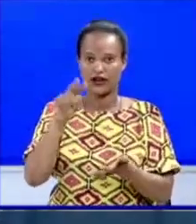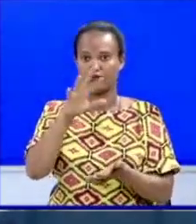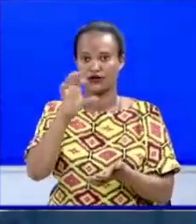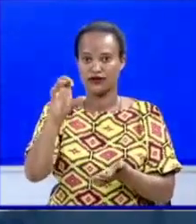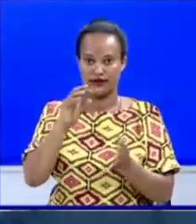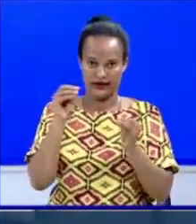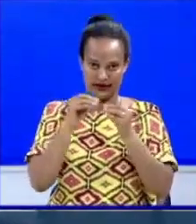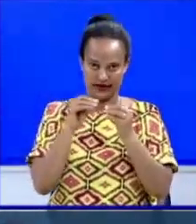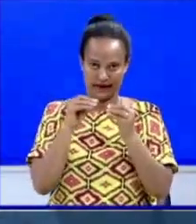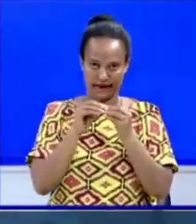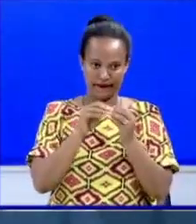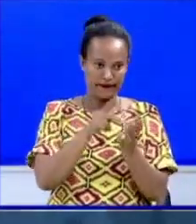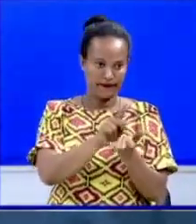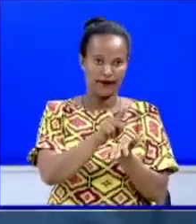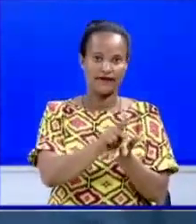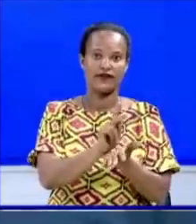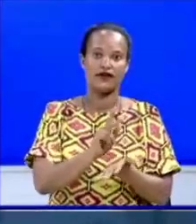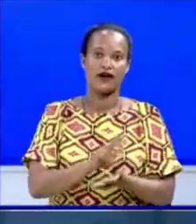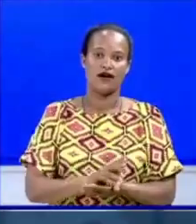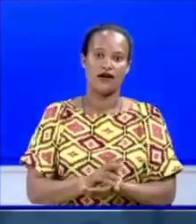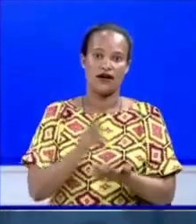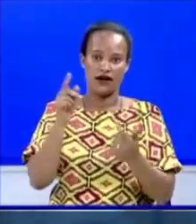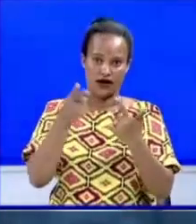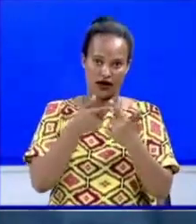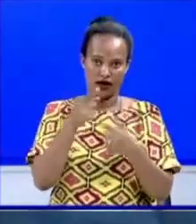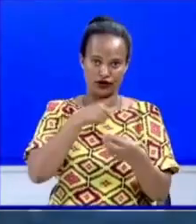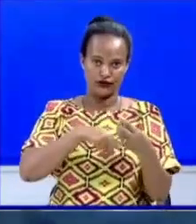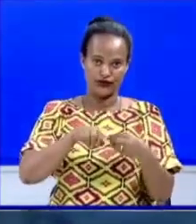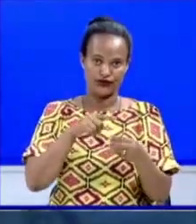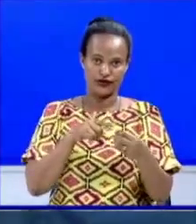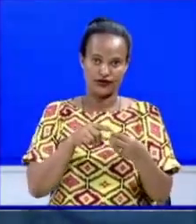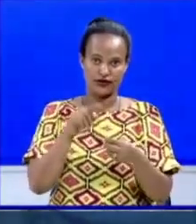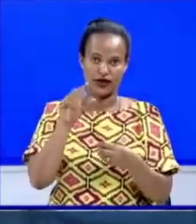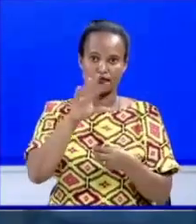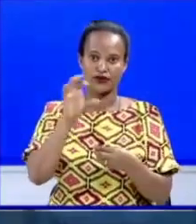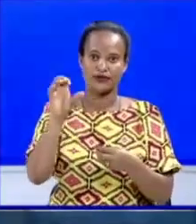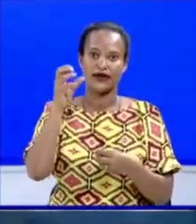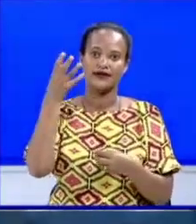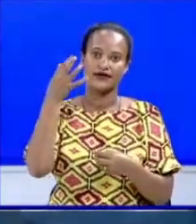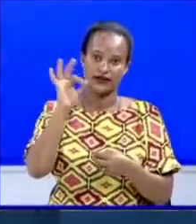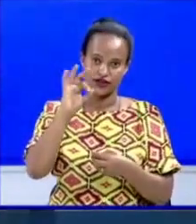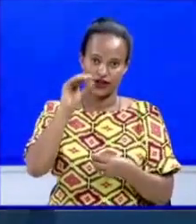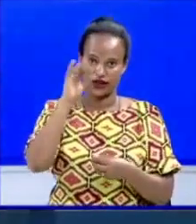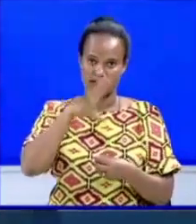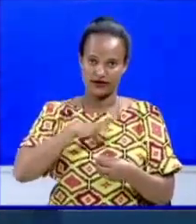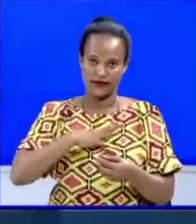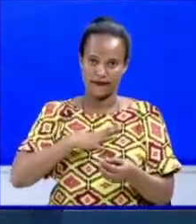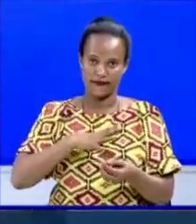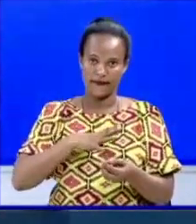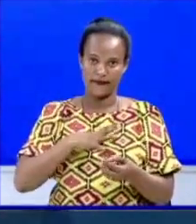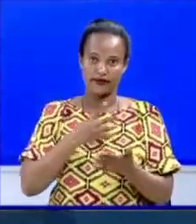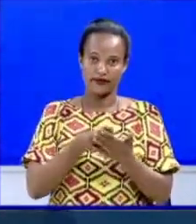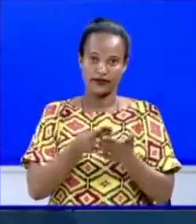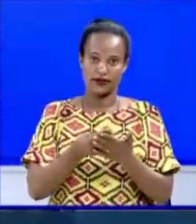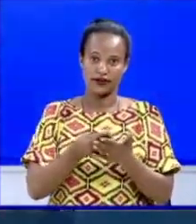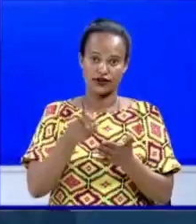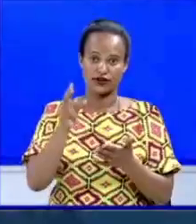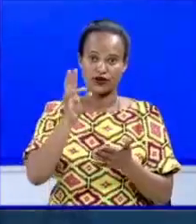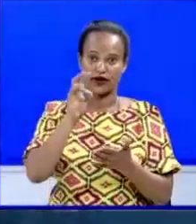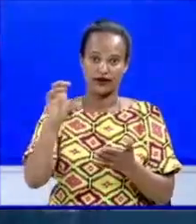ሒሳብ ከፊልና ኣለና። ካልኣይ ዙር 519 ሰብ ጥቕርሺ ድማ